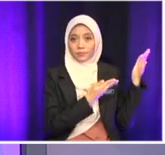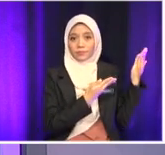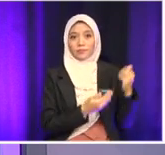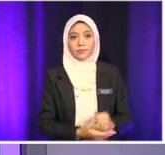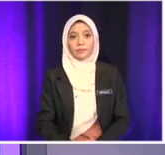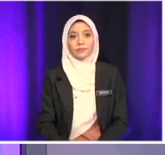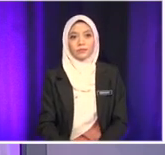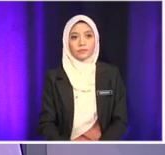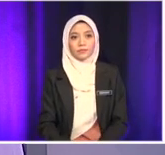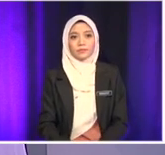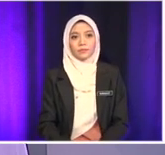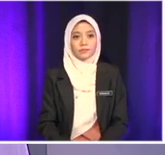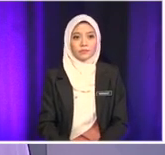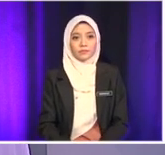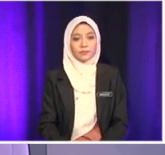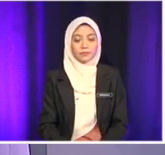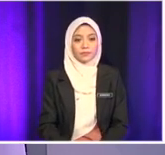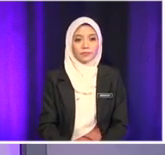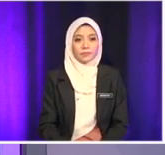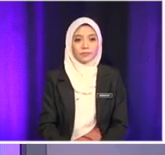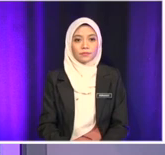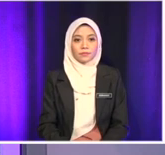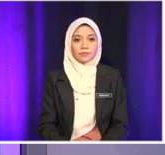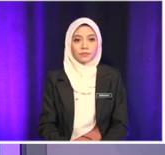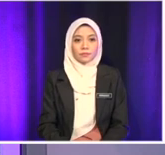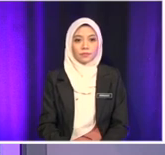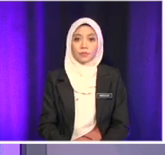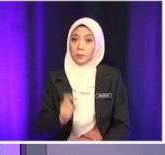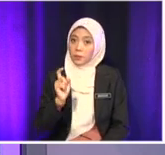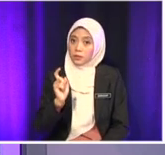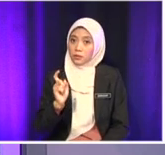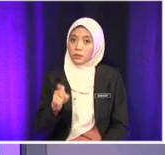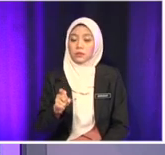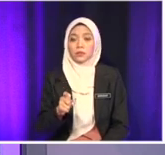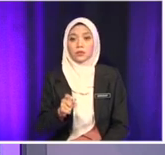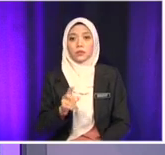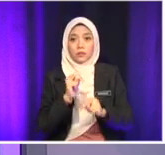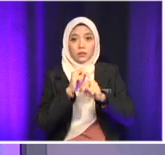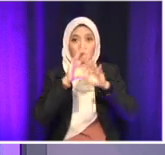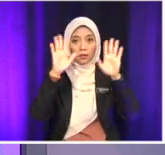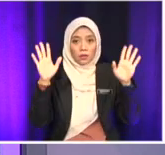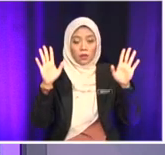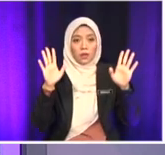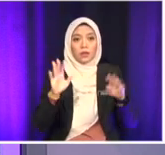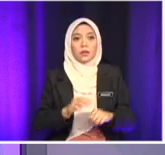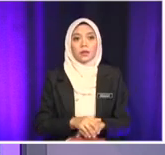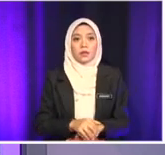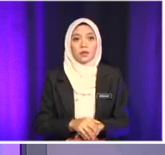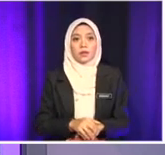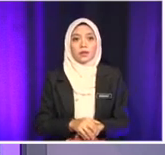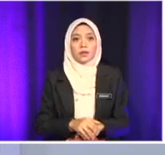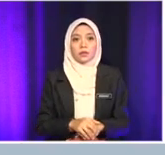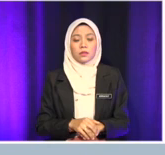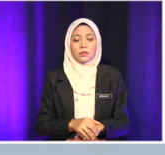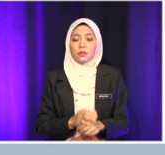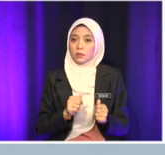taksi pantulannya uraian mesti guna perkataan Paksi pantulan pada Paksi white tak boleh